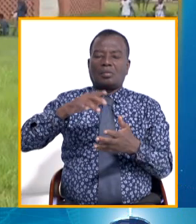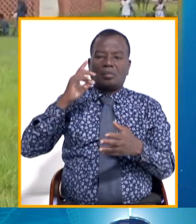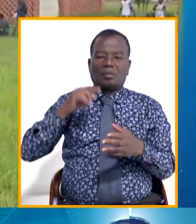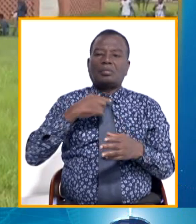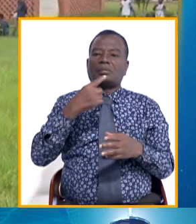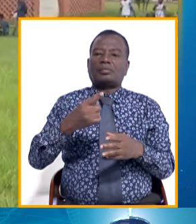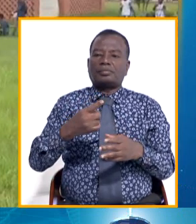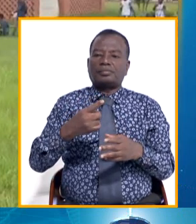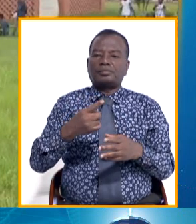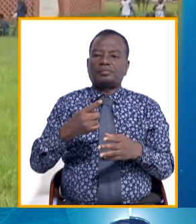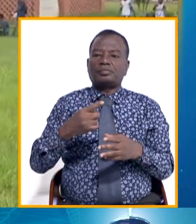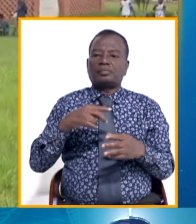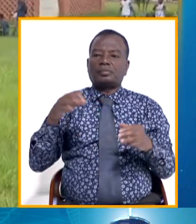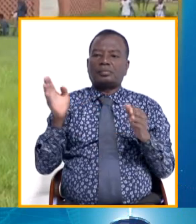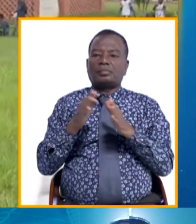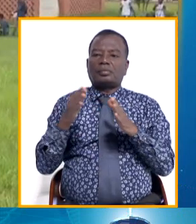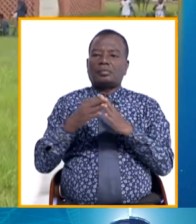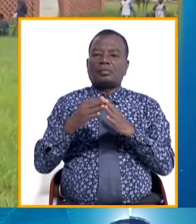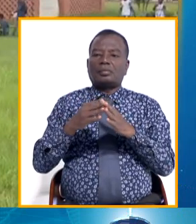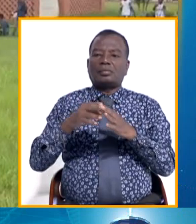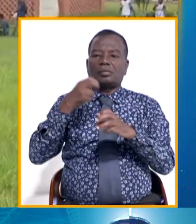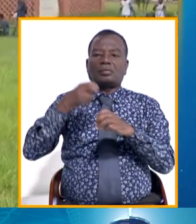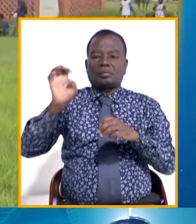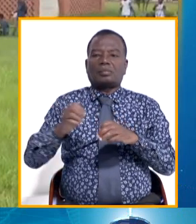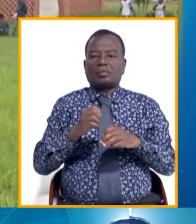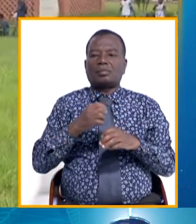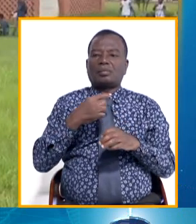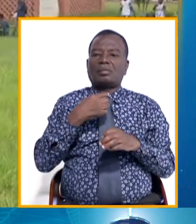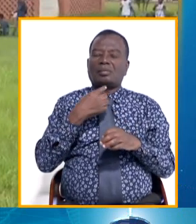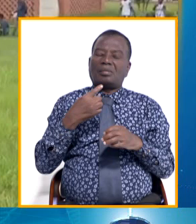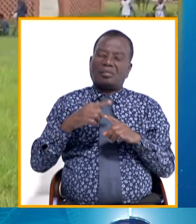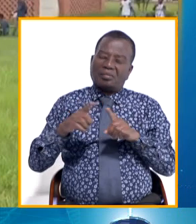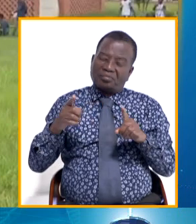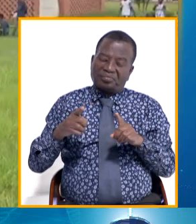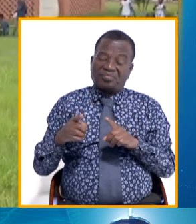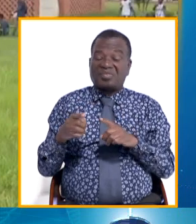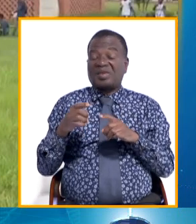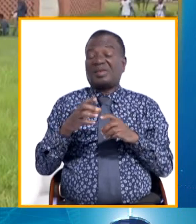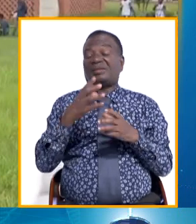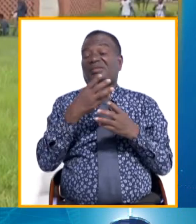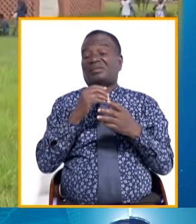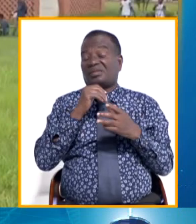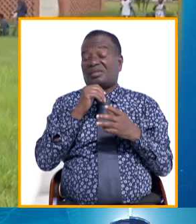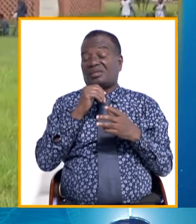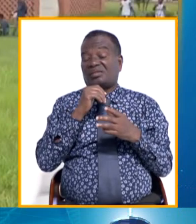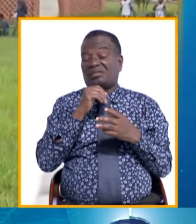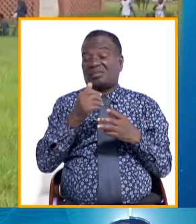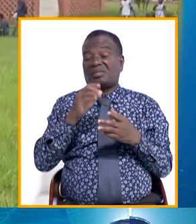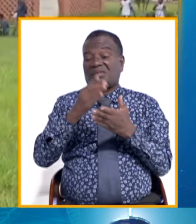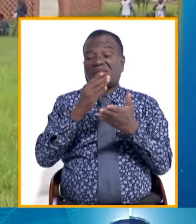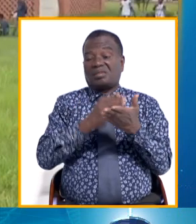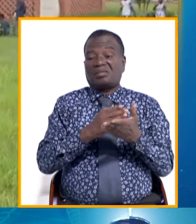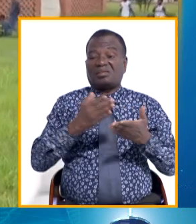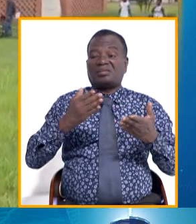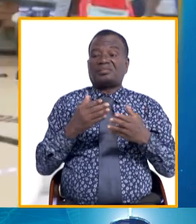non seulement rencontrer des difficultés, mais ils décrivent aussi le manque de cours de mise à niveau pour les nouveaux bacheliers. On retrouve Sephora